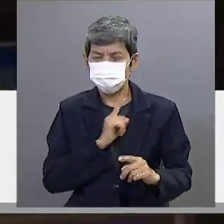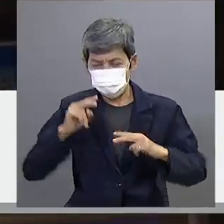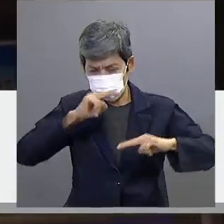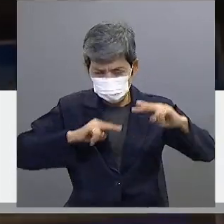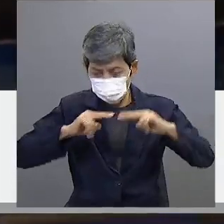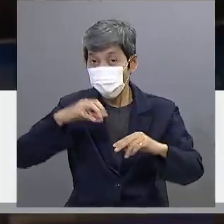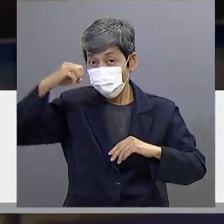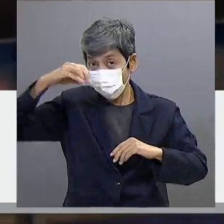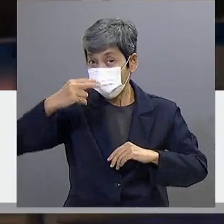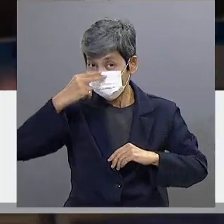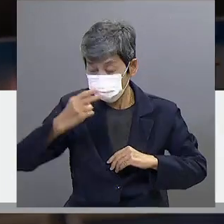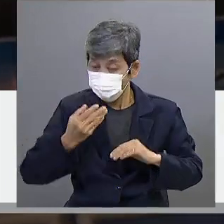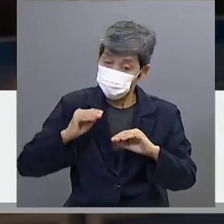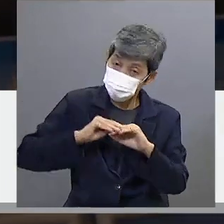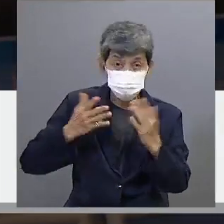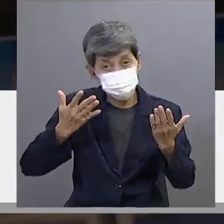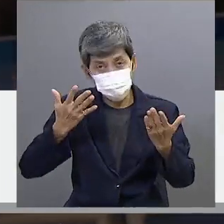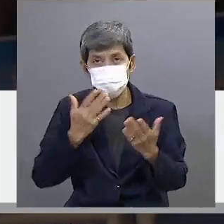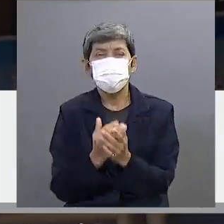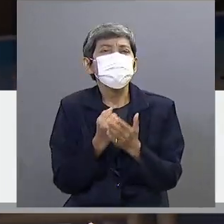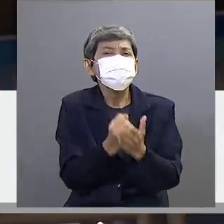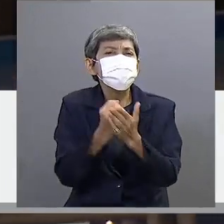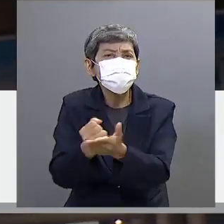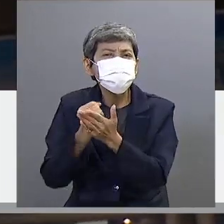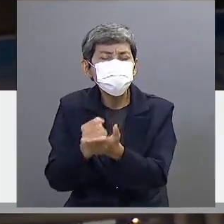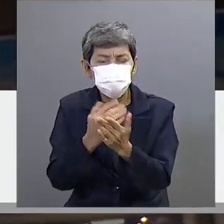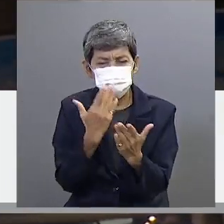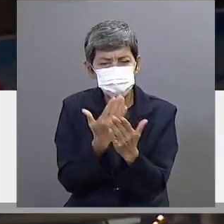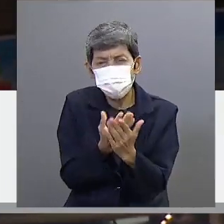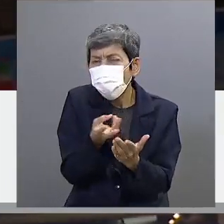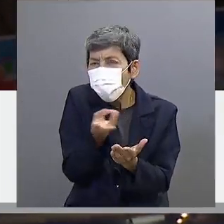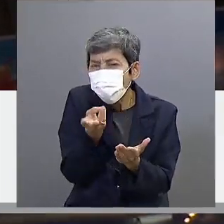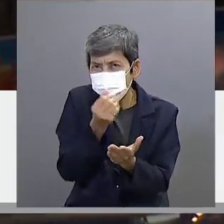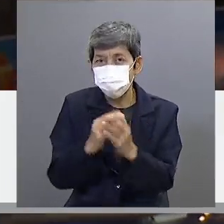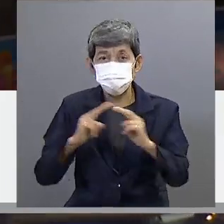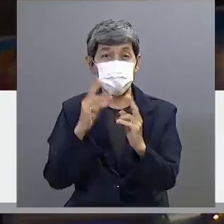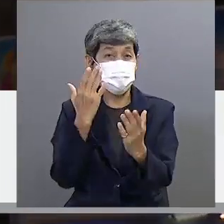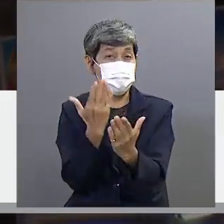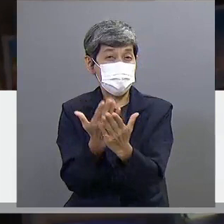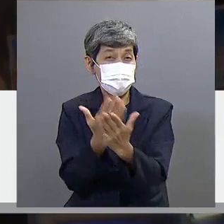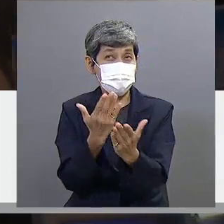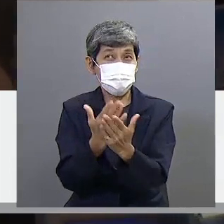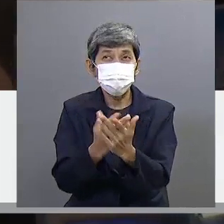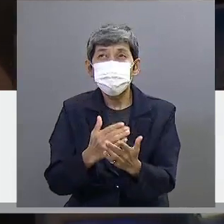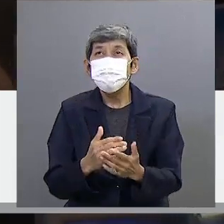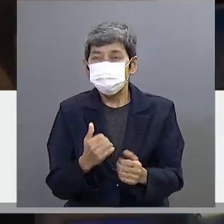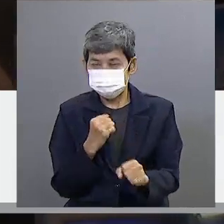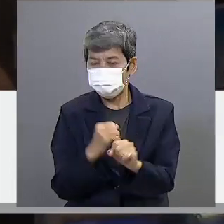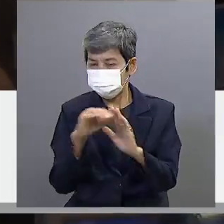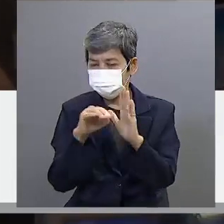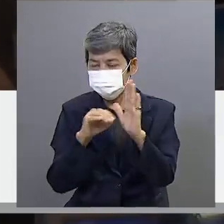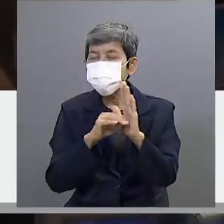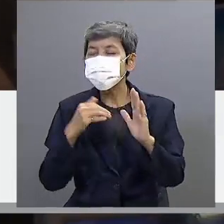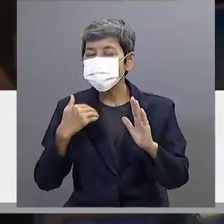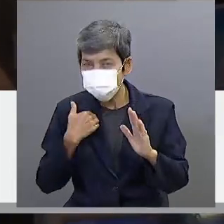วันนี้มาตรการบรรเทาภาระให้กับผู้มีรายได้น้อยทางกระทรวงการคลังคลอดแพคเกจออกมาหมดแล้วนะคะก็คือ